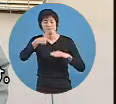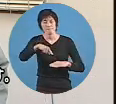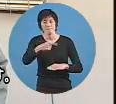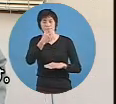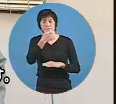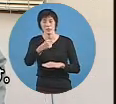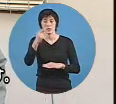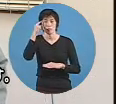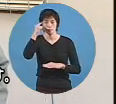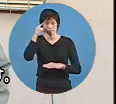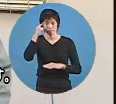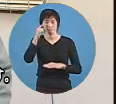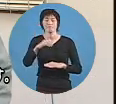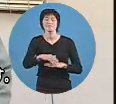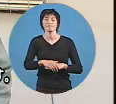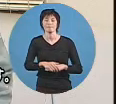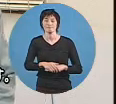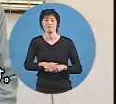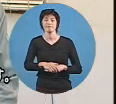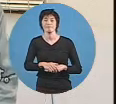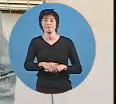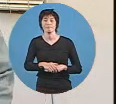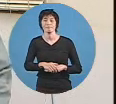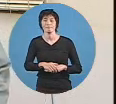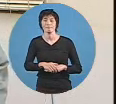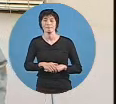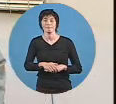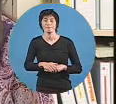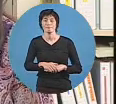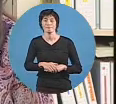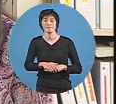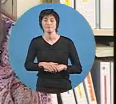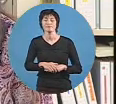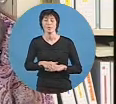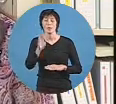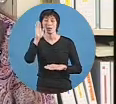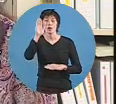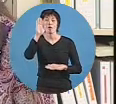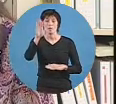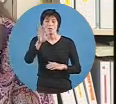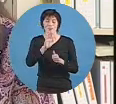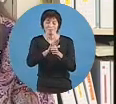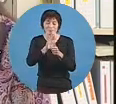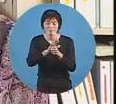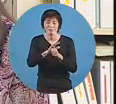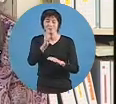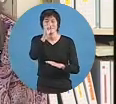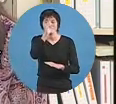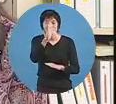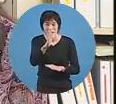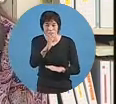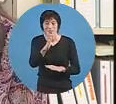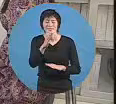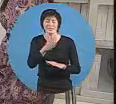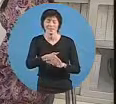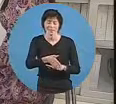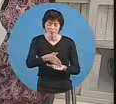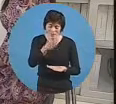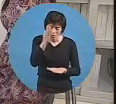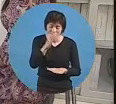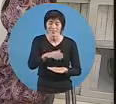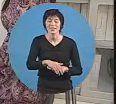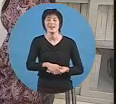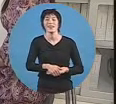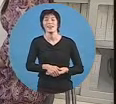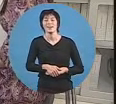から取り組んでまいりたいというふうに考えております。 今後も市民の良きアドバイザーとして頼りにしています。あり